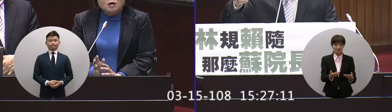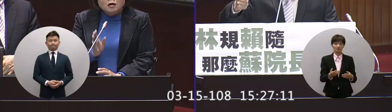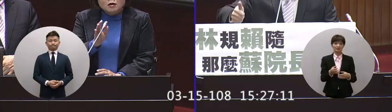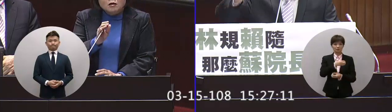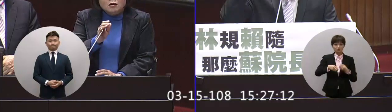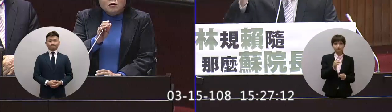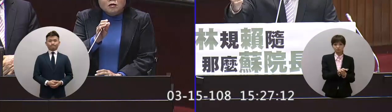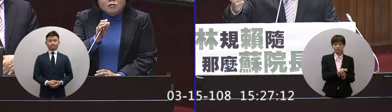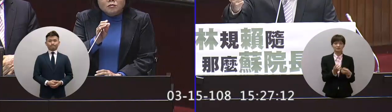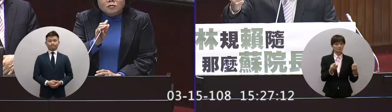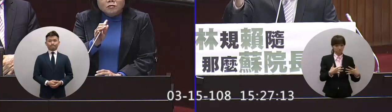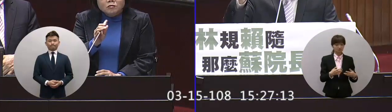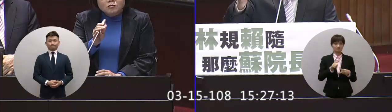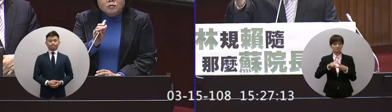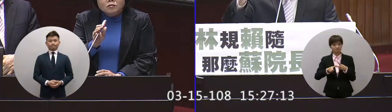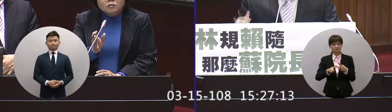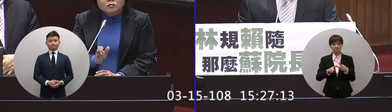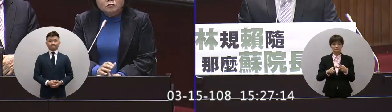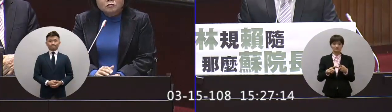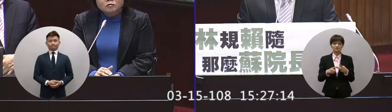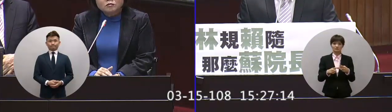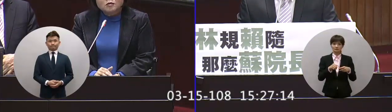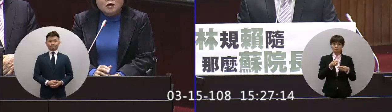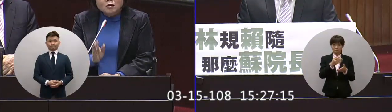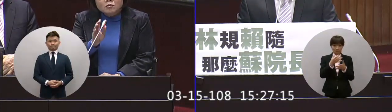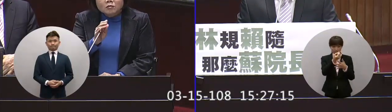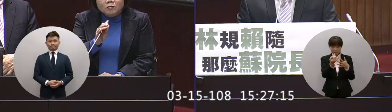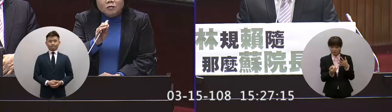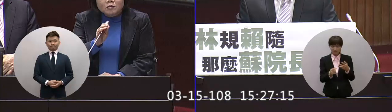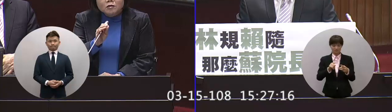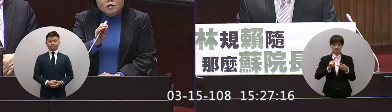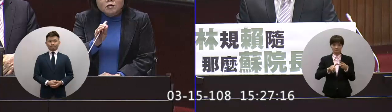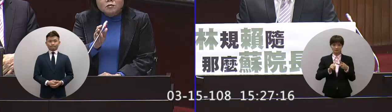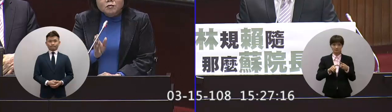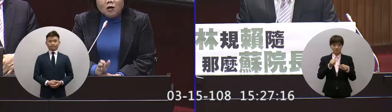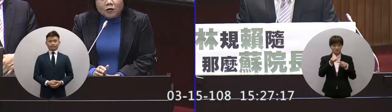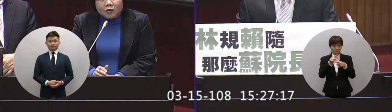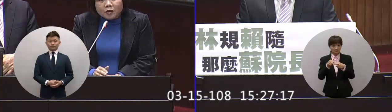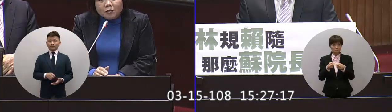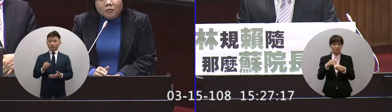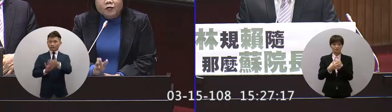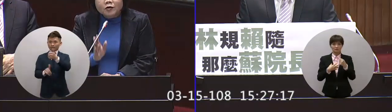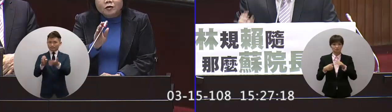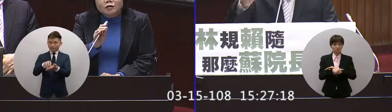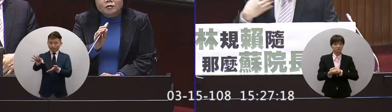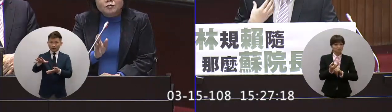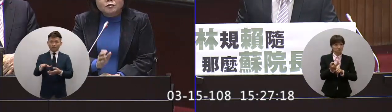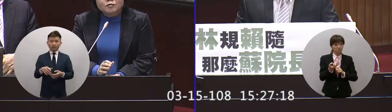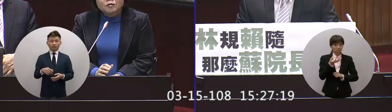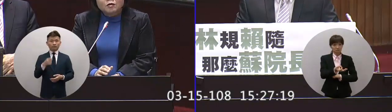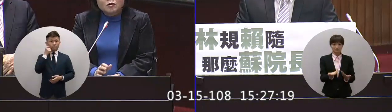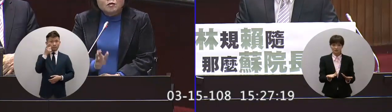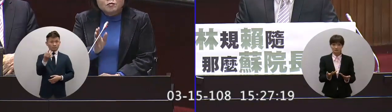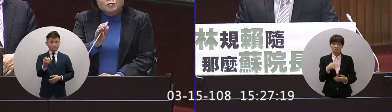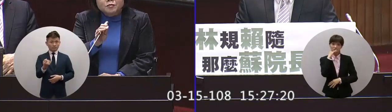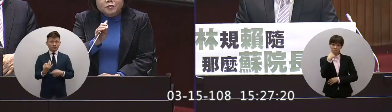嘞，还有年投保那个平均投保薪资哎的计算哎。 报告委员了，那个费率 你还是要等我